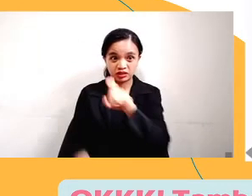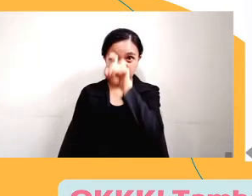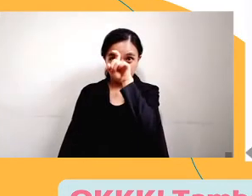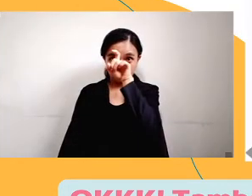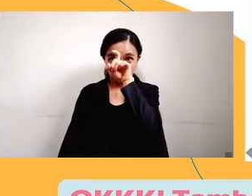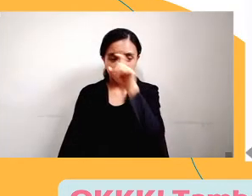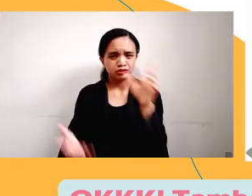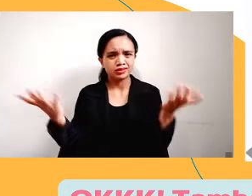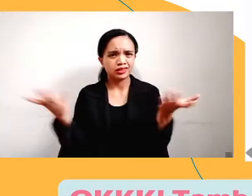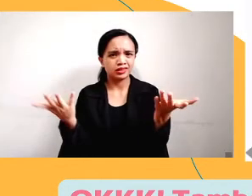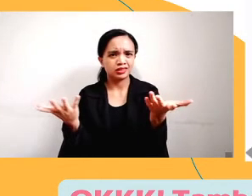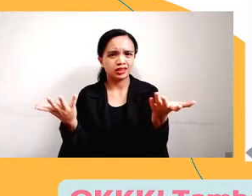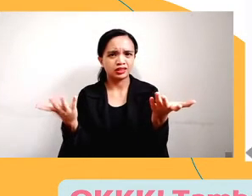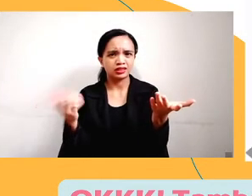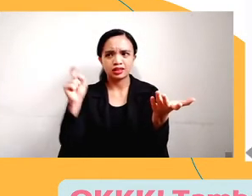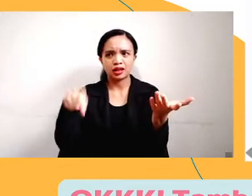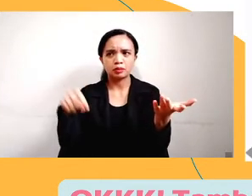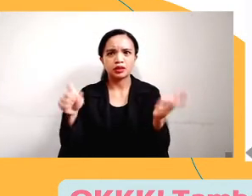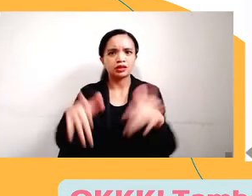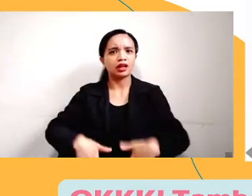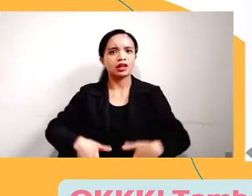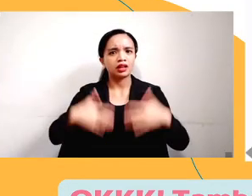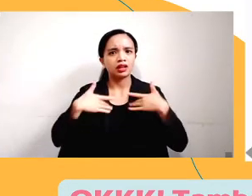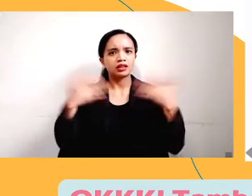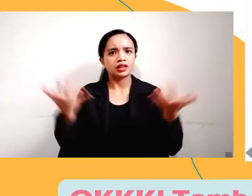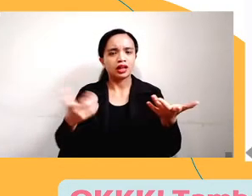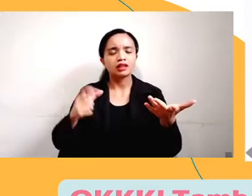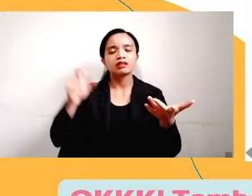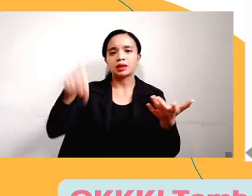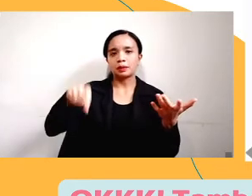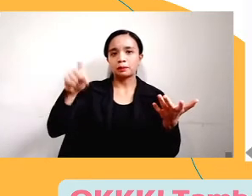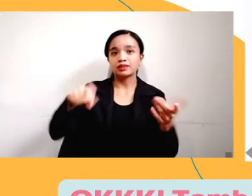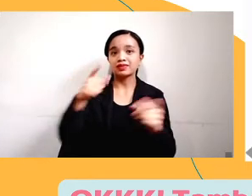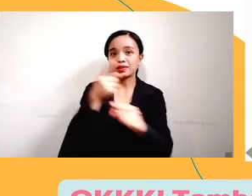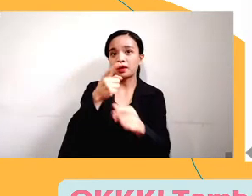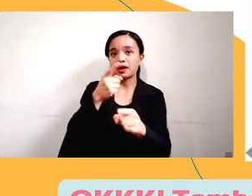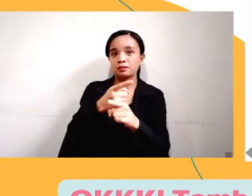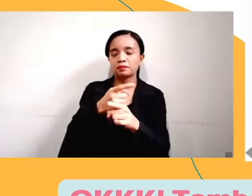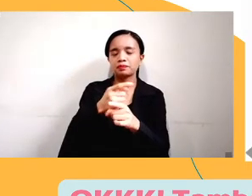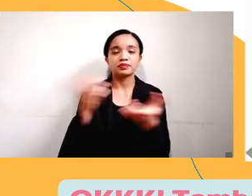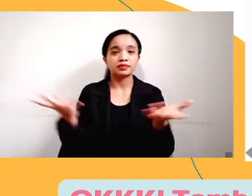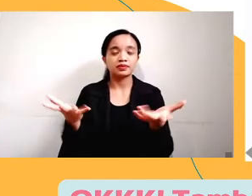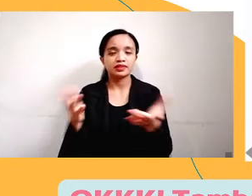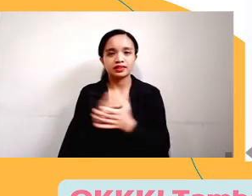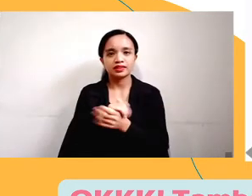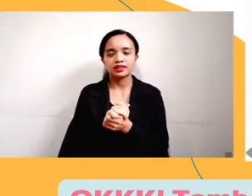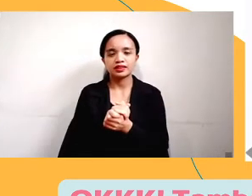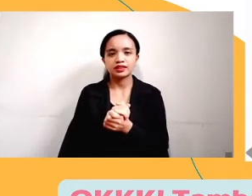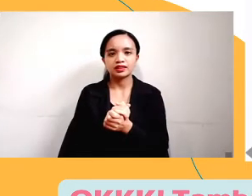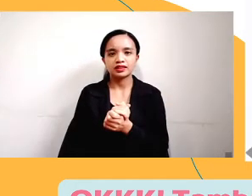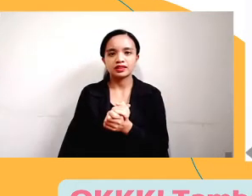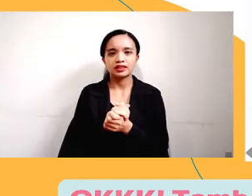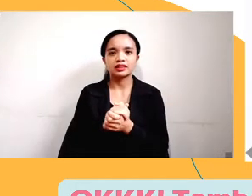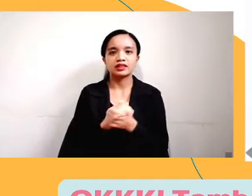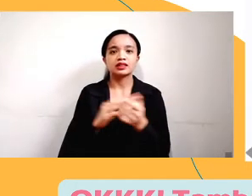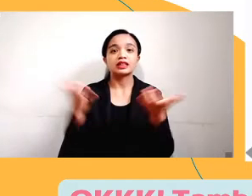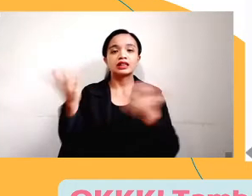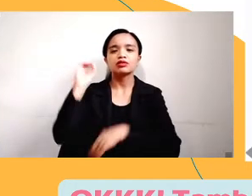siya dapat lumugar? Dapat, 'di ba? Nasa gubat, nasa mga puno